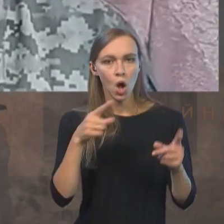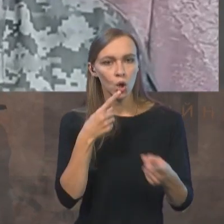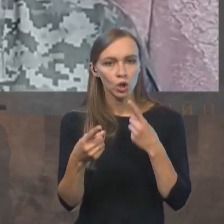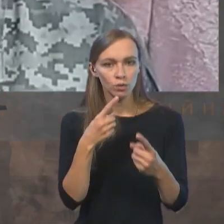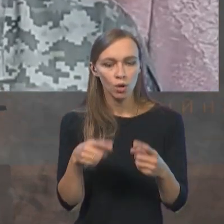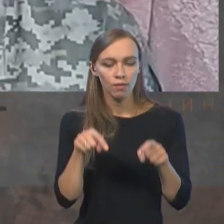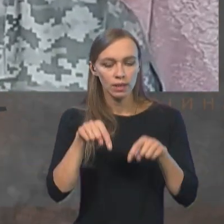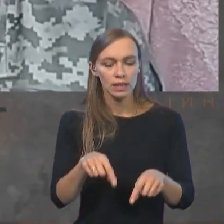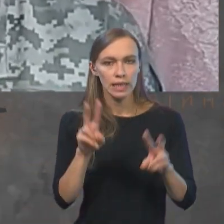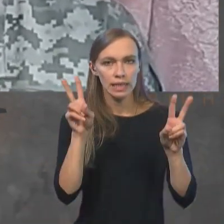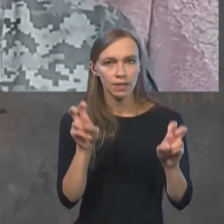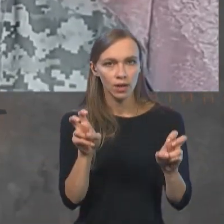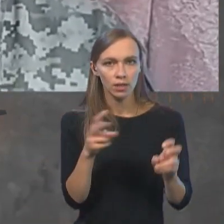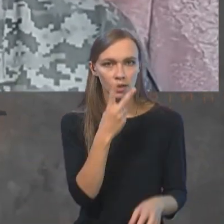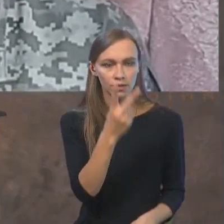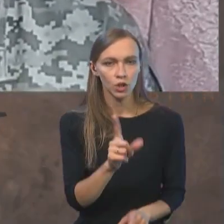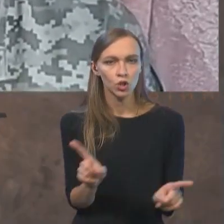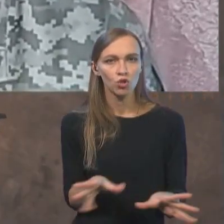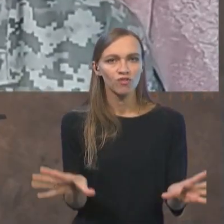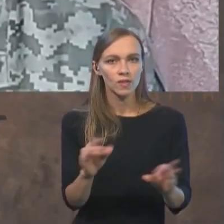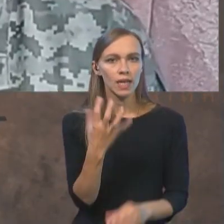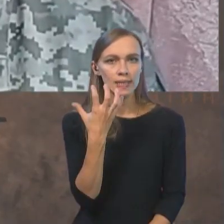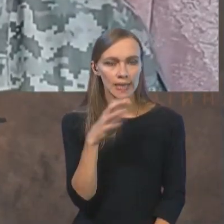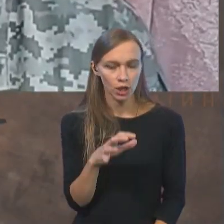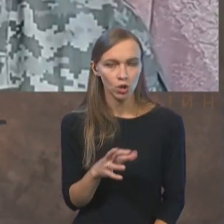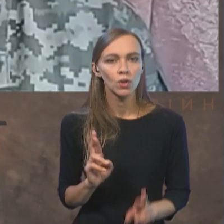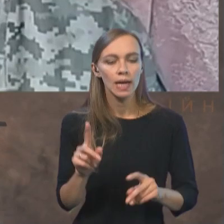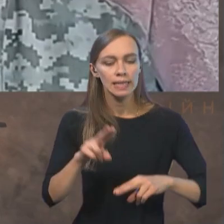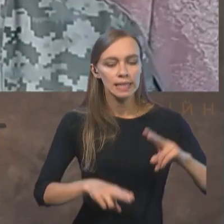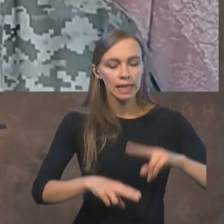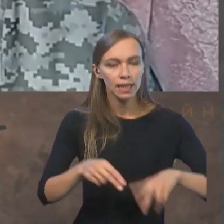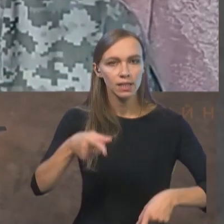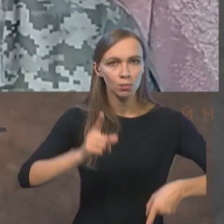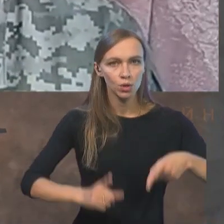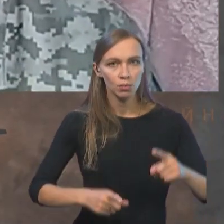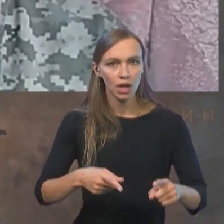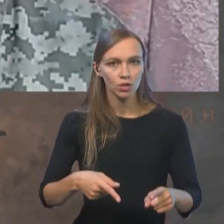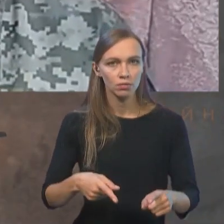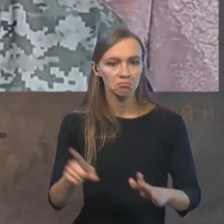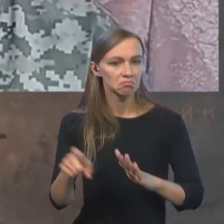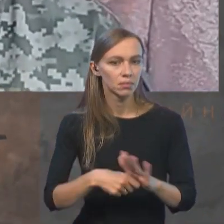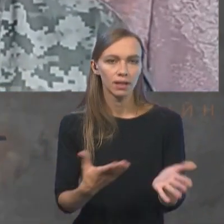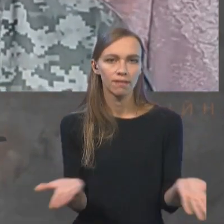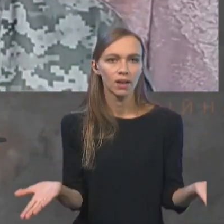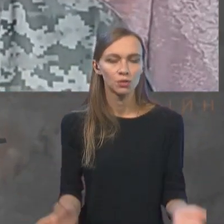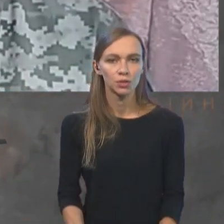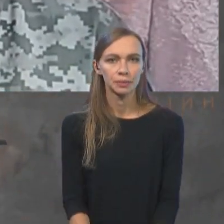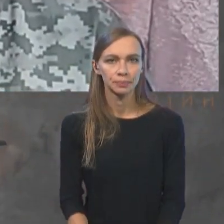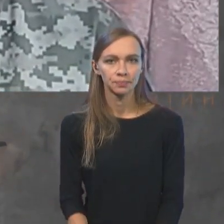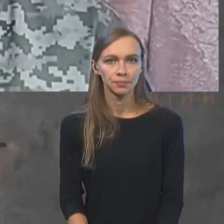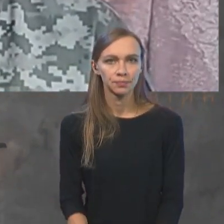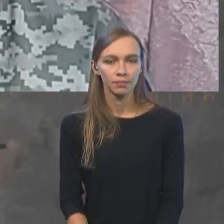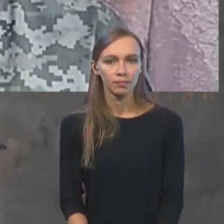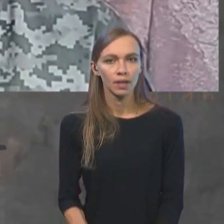про те, що все серйозно. Як складеться по-справжньому, не вгадується. Пане Петре,